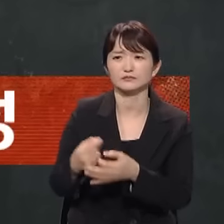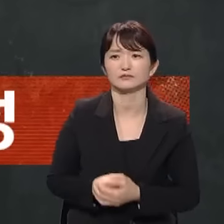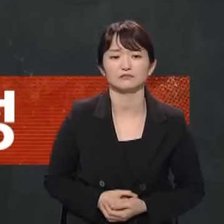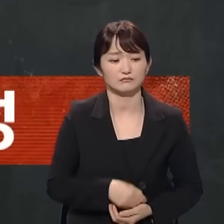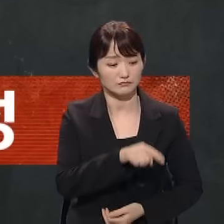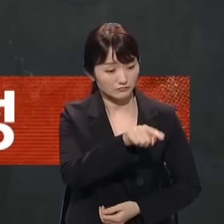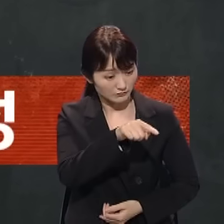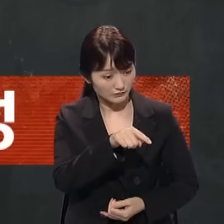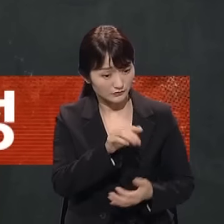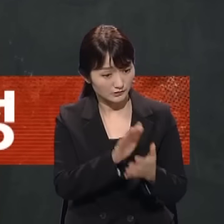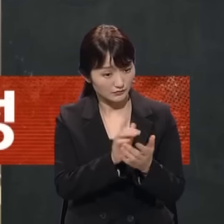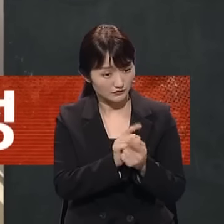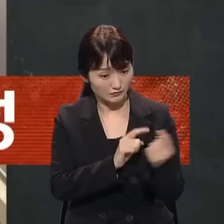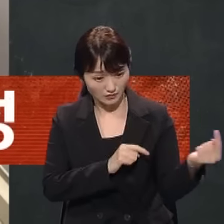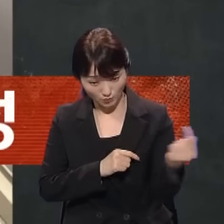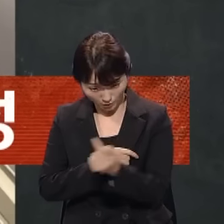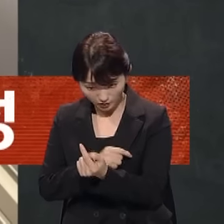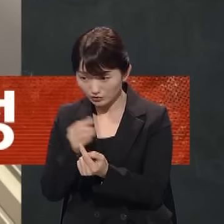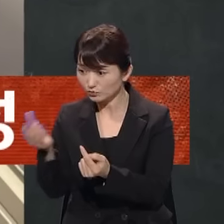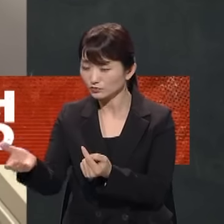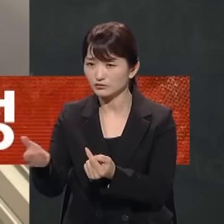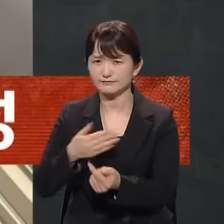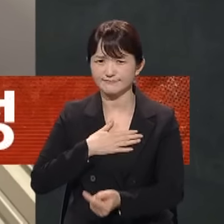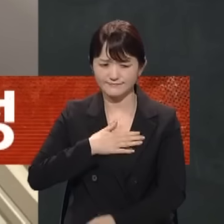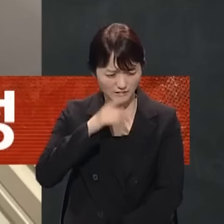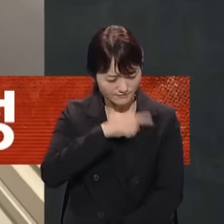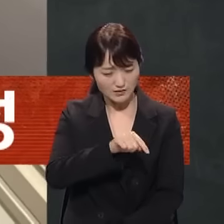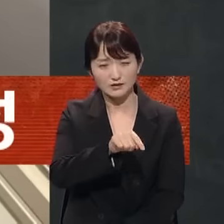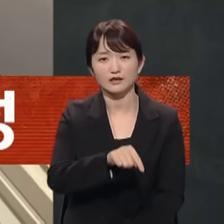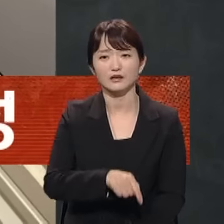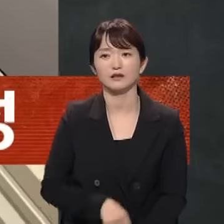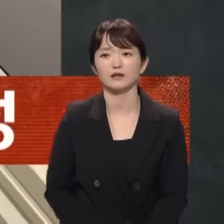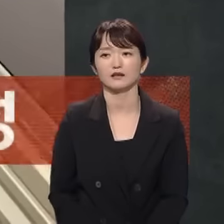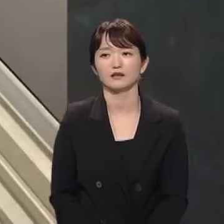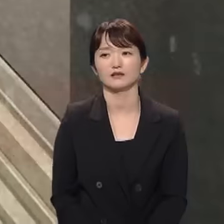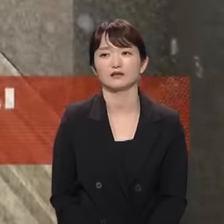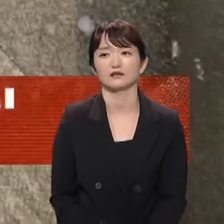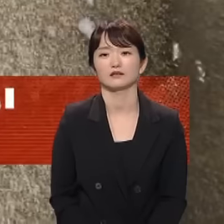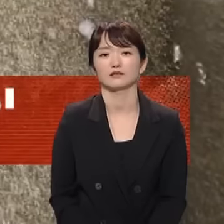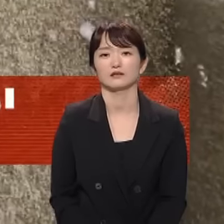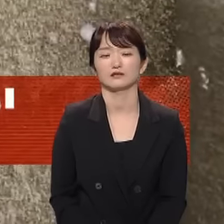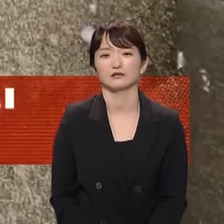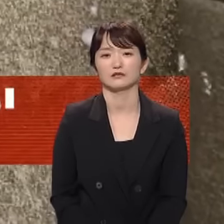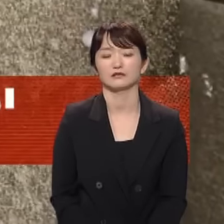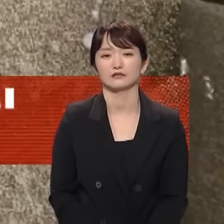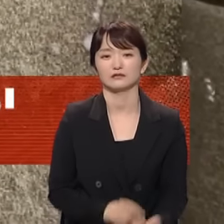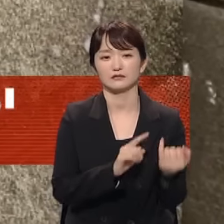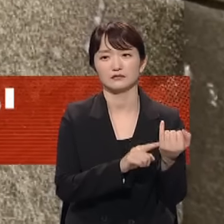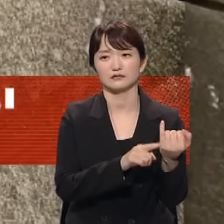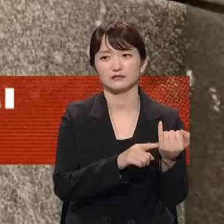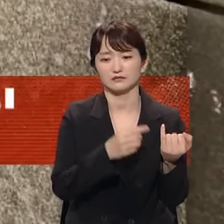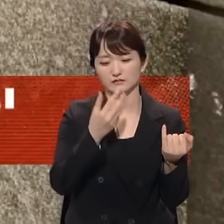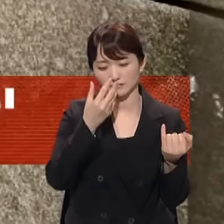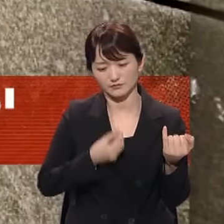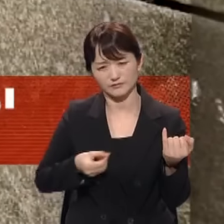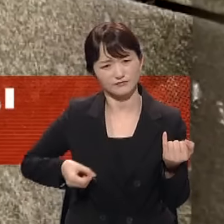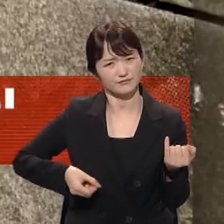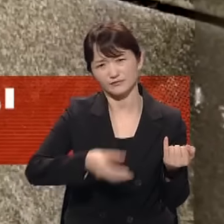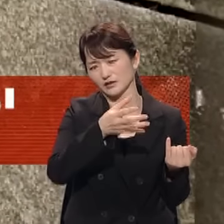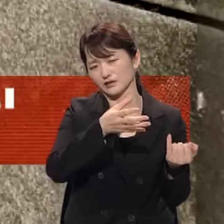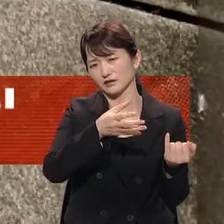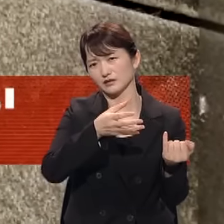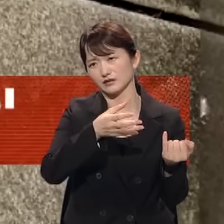네가 직접 왔어야지 이렇게 얘기하면서 기분 나쁘게 하네 이러면서 큰 소리를 치고 이제 제보자량에서 결국에는 음료수로 저렇게 던지고